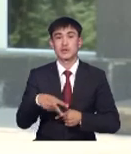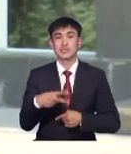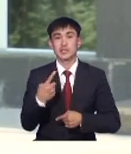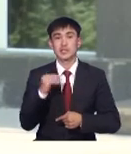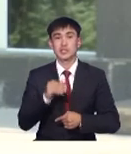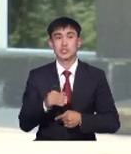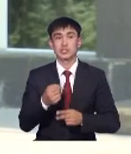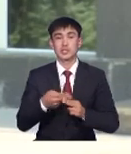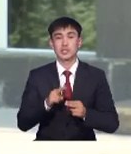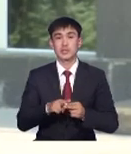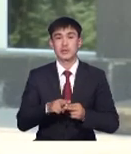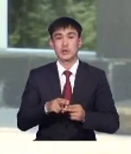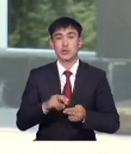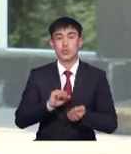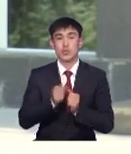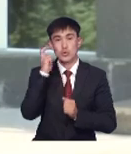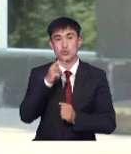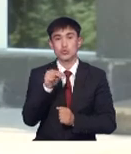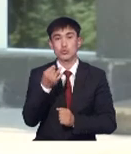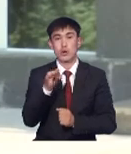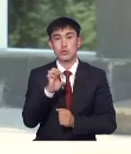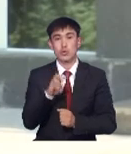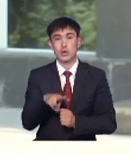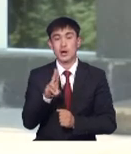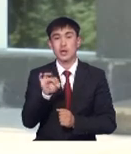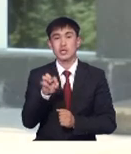18 000–21 000. Это марки угля Шубаркуль, Каража.